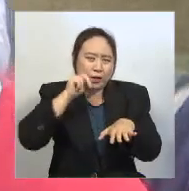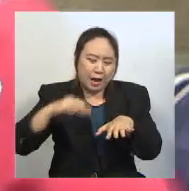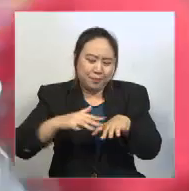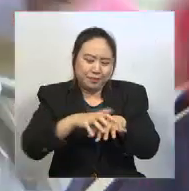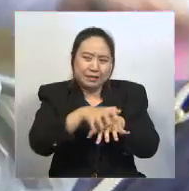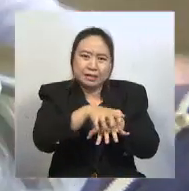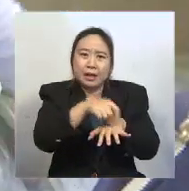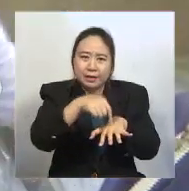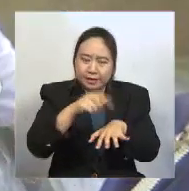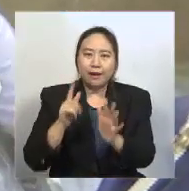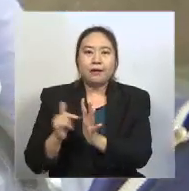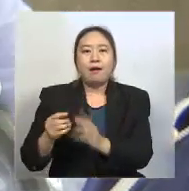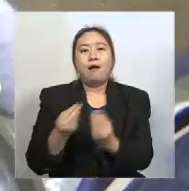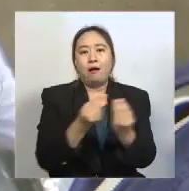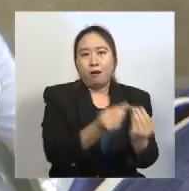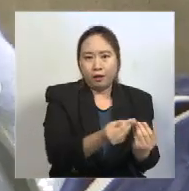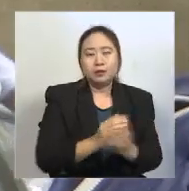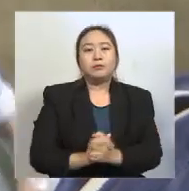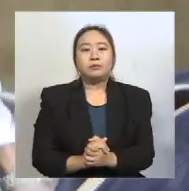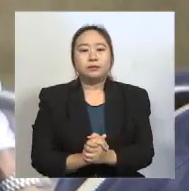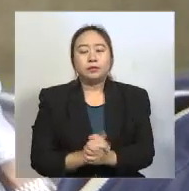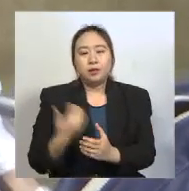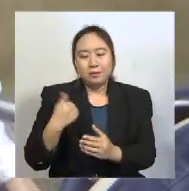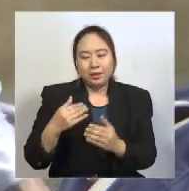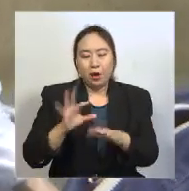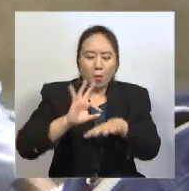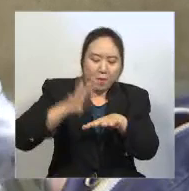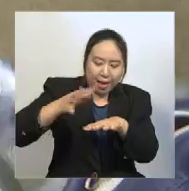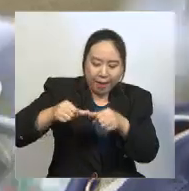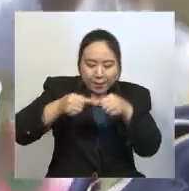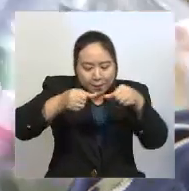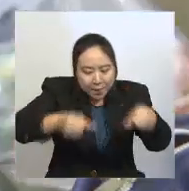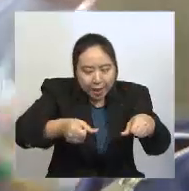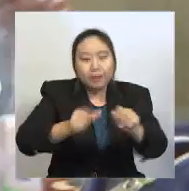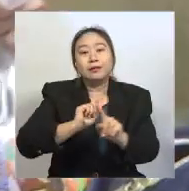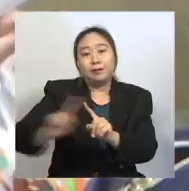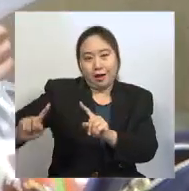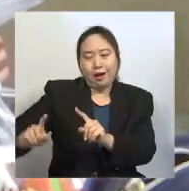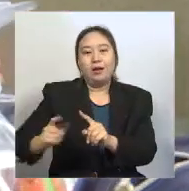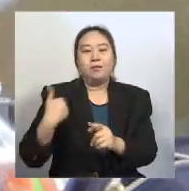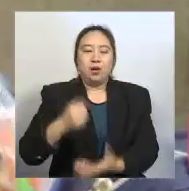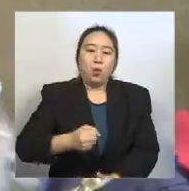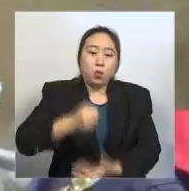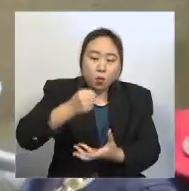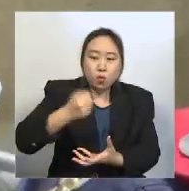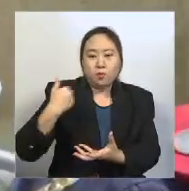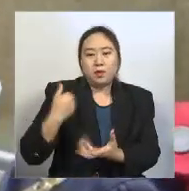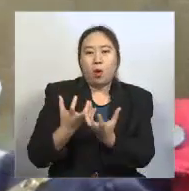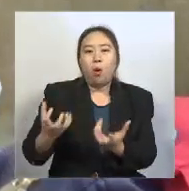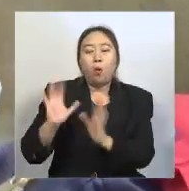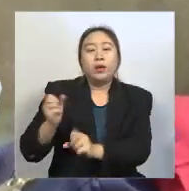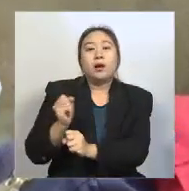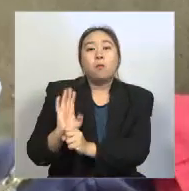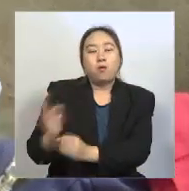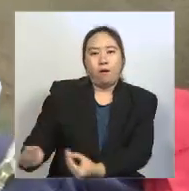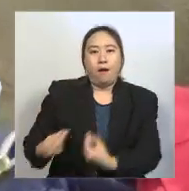น้ำกัดเท้าให้นะครับแล้วก็พวกพลาสเตอร์ปิดแผลพวกนี้ที่เอามาให้พร้อมทั้งถุงยางชีพที่มีผู้บริจาคผ่านเข้ามาท